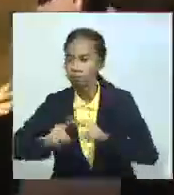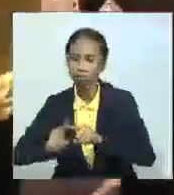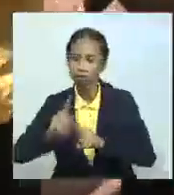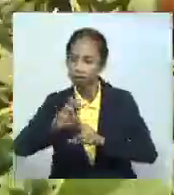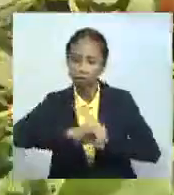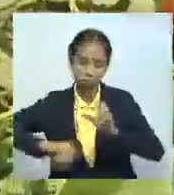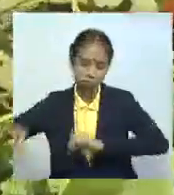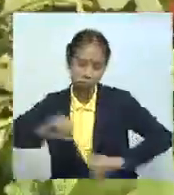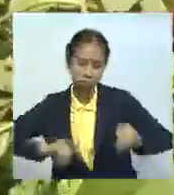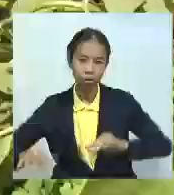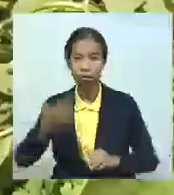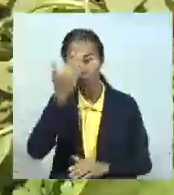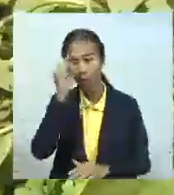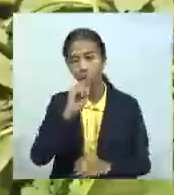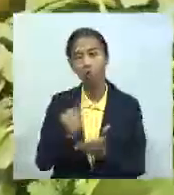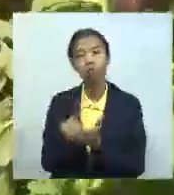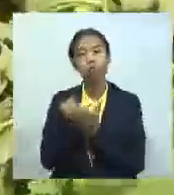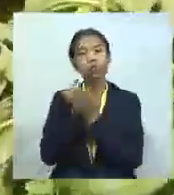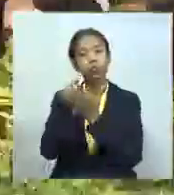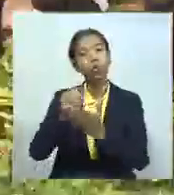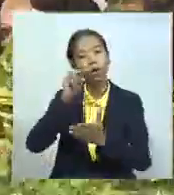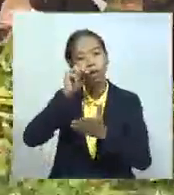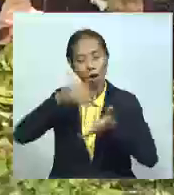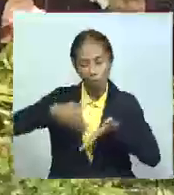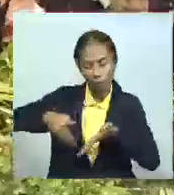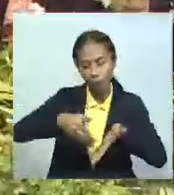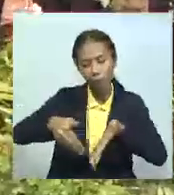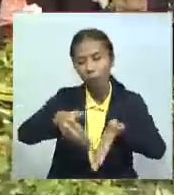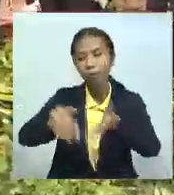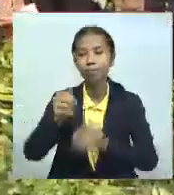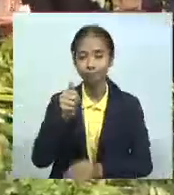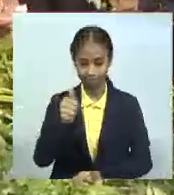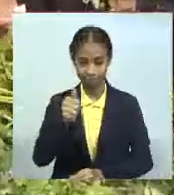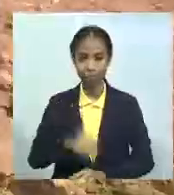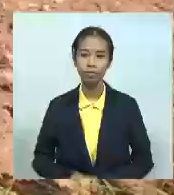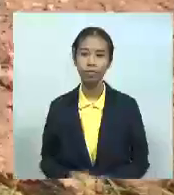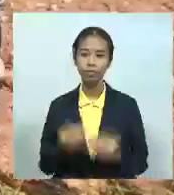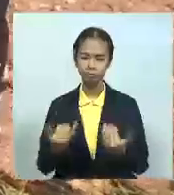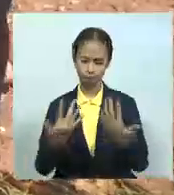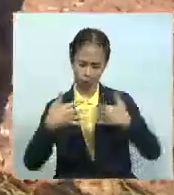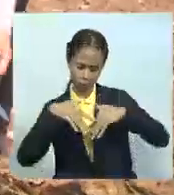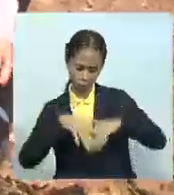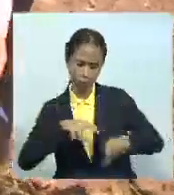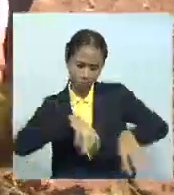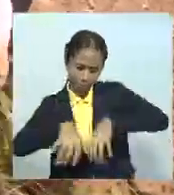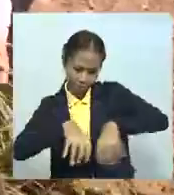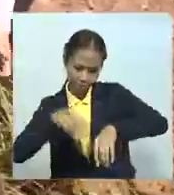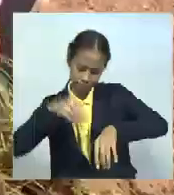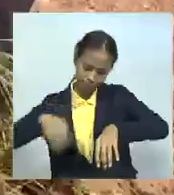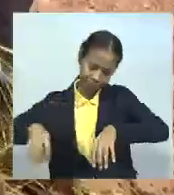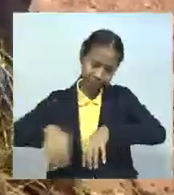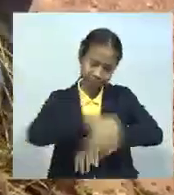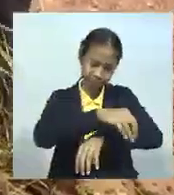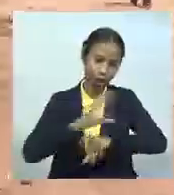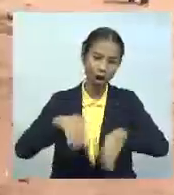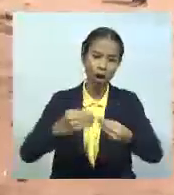ดขวางทางน้ำเพื่อเพิ่มประสิทธิภาพในการระบายน้ำและการกักเก็บน้ำพร้อมทั้งได้ร่วมกันปรับแต่งภูมิทัศน์รอบริมฝั่งล